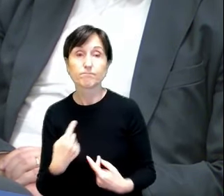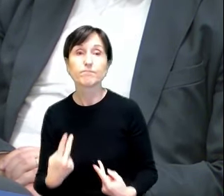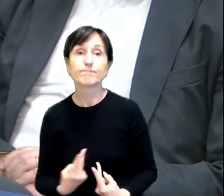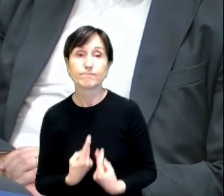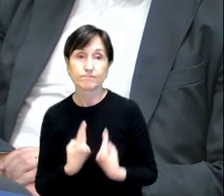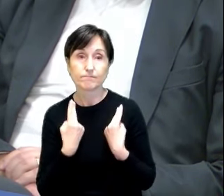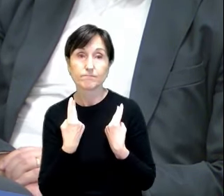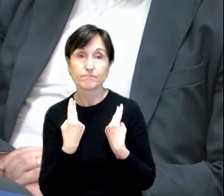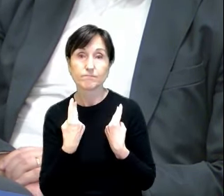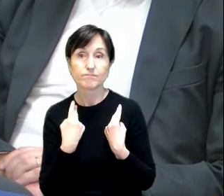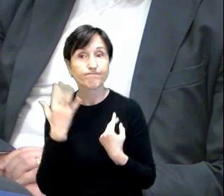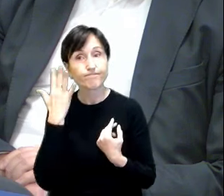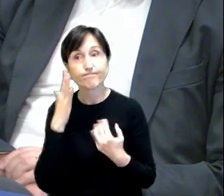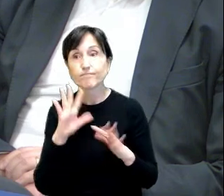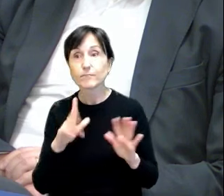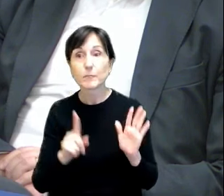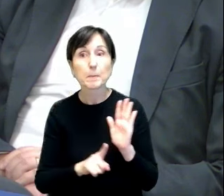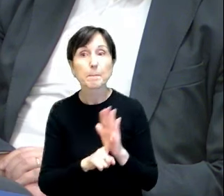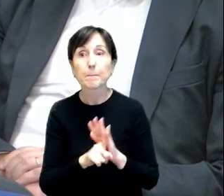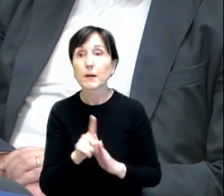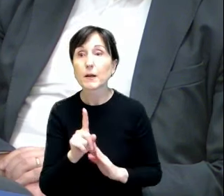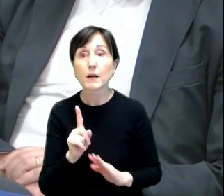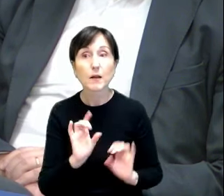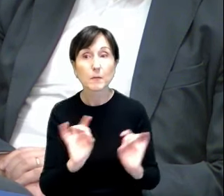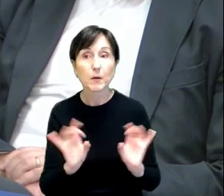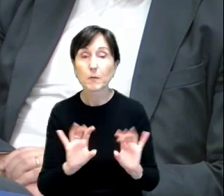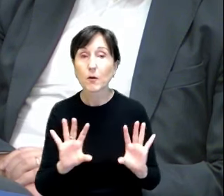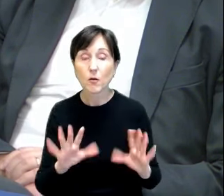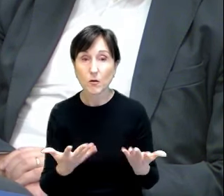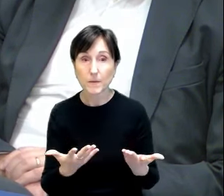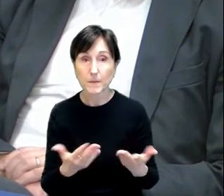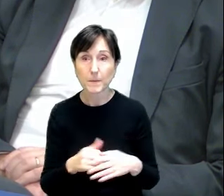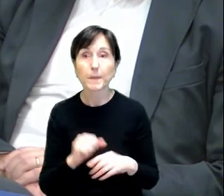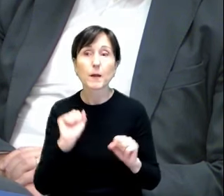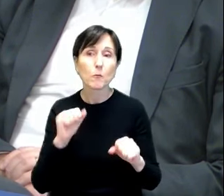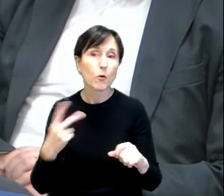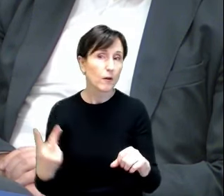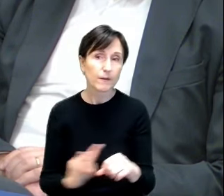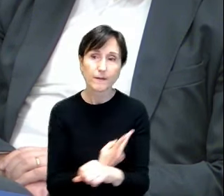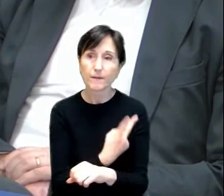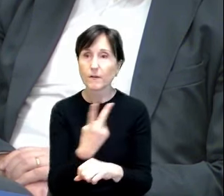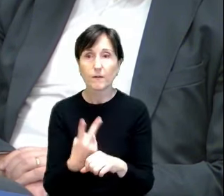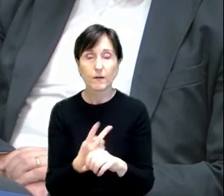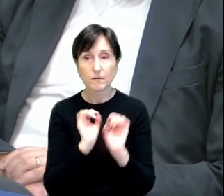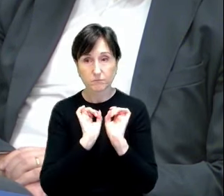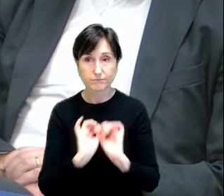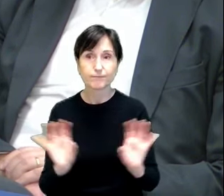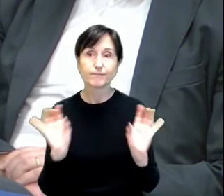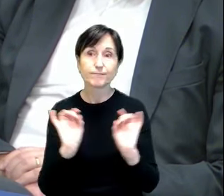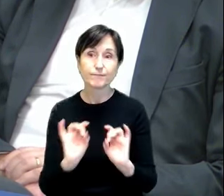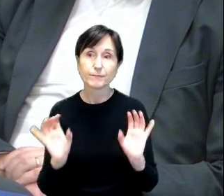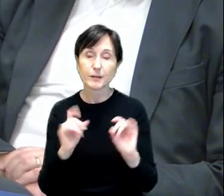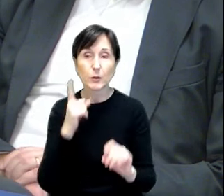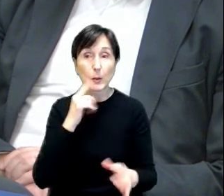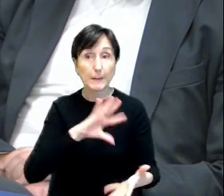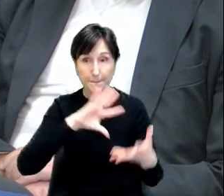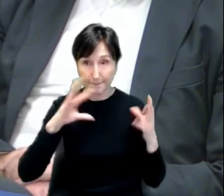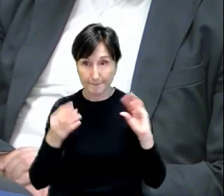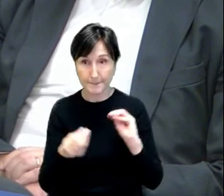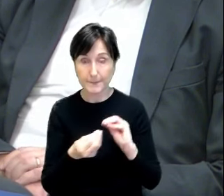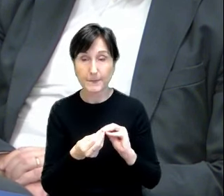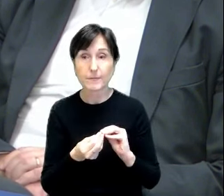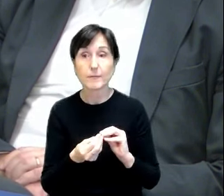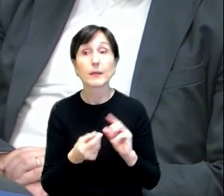galvoju nuo ko pradėti jeigu tą temą vystyti galėčiau kalbėti dvi valandas tai aš gal labai apibendrintai visų pirma